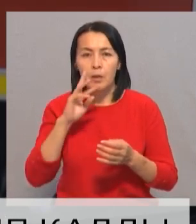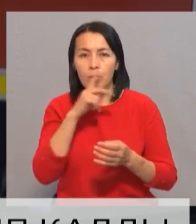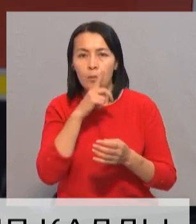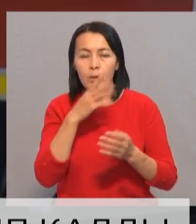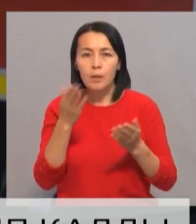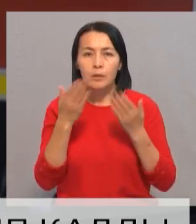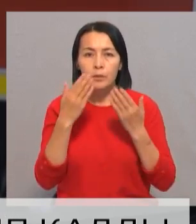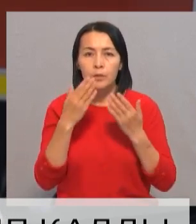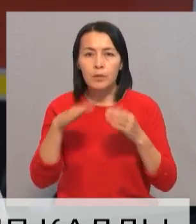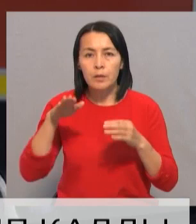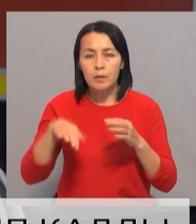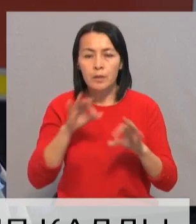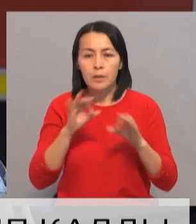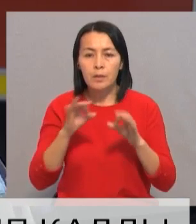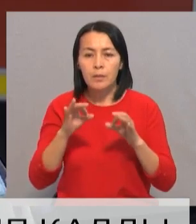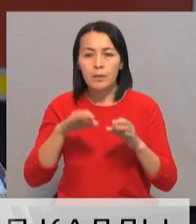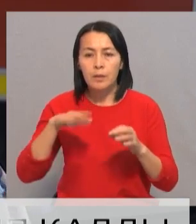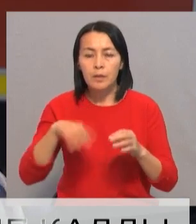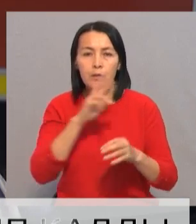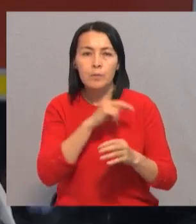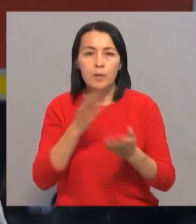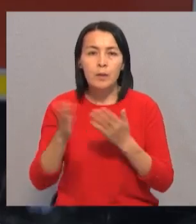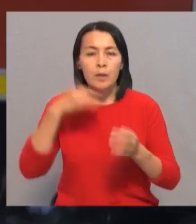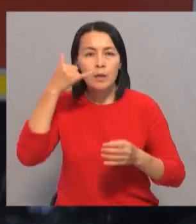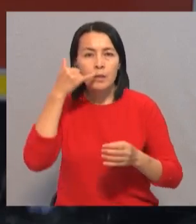кішкентайы нормально. Кейін тағы жұмысқа келгеннен